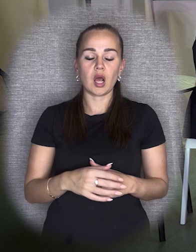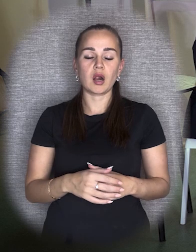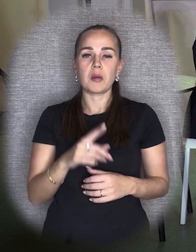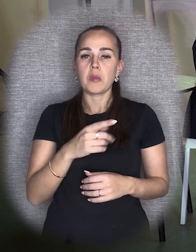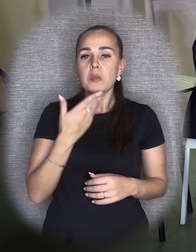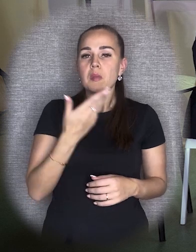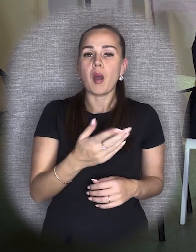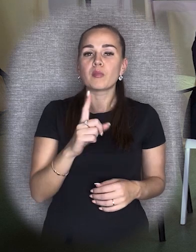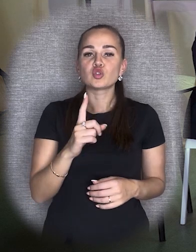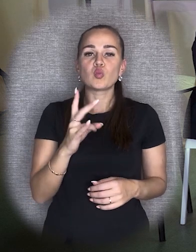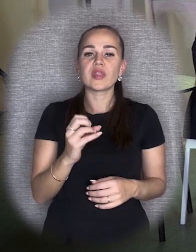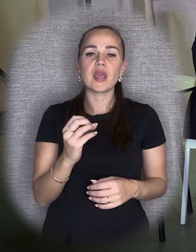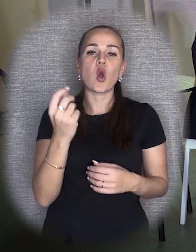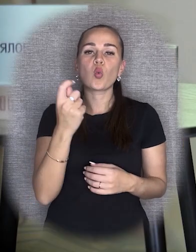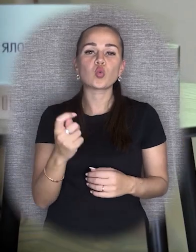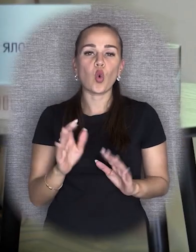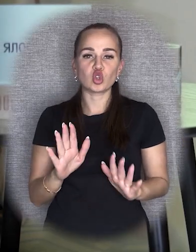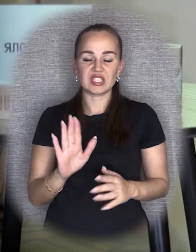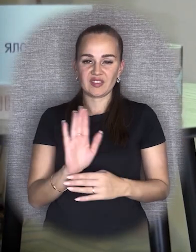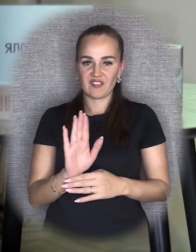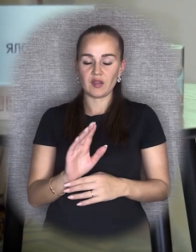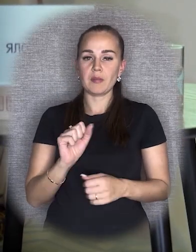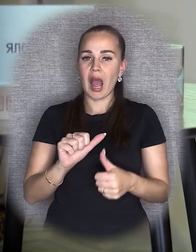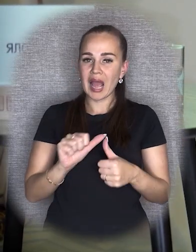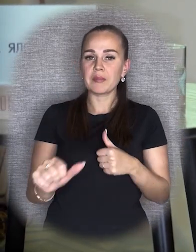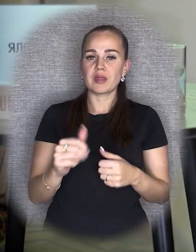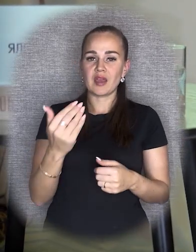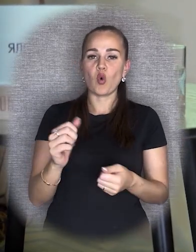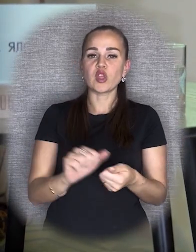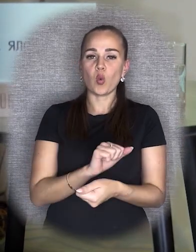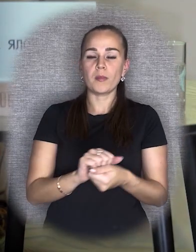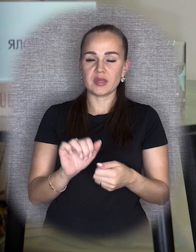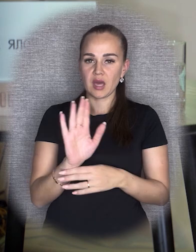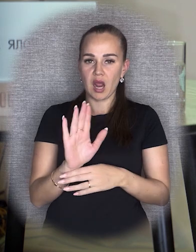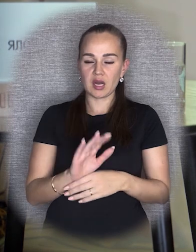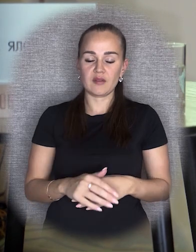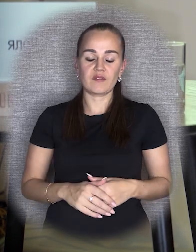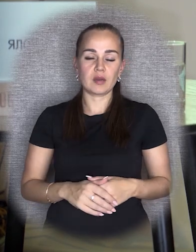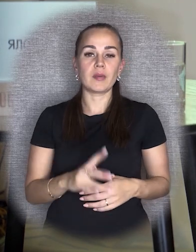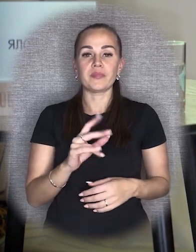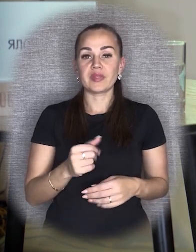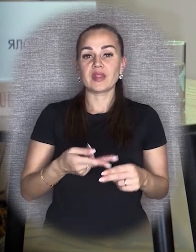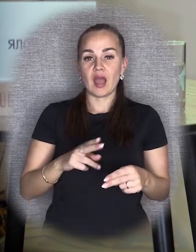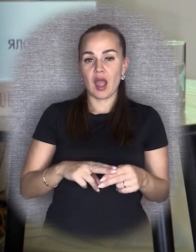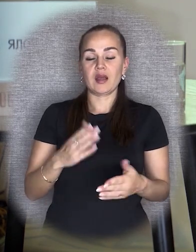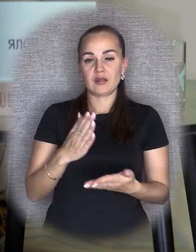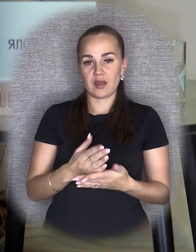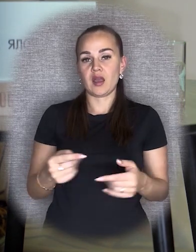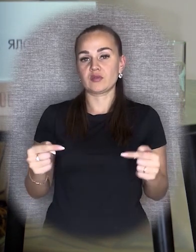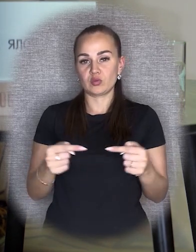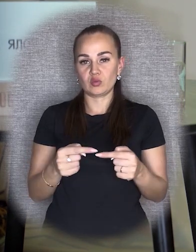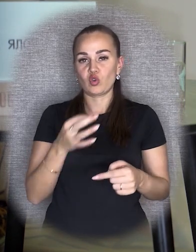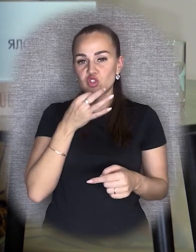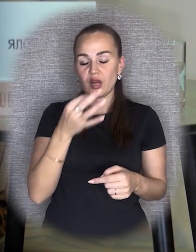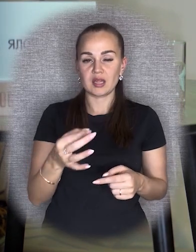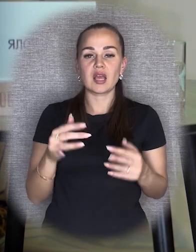художественные фильмы, а документальная хроника. И на это есть очень понятный и конкретный ответ. Дело в